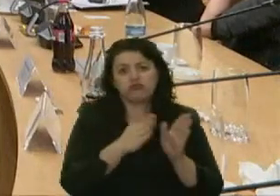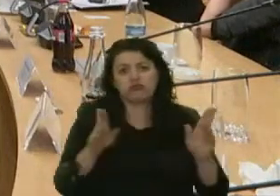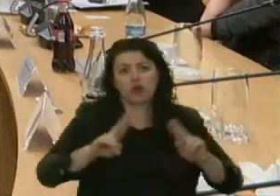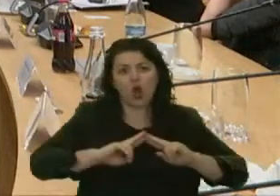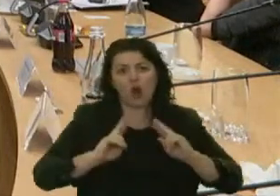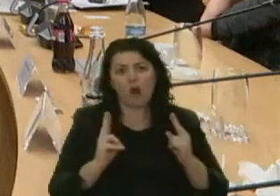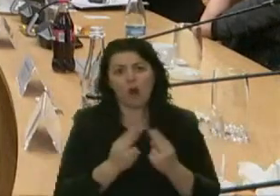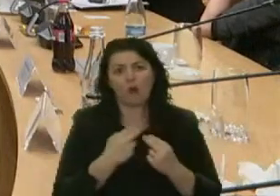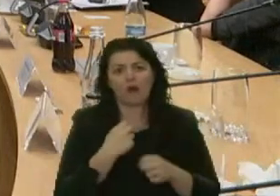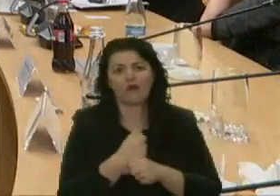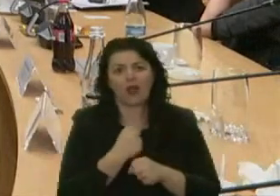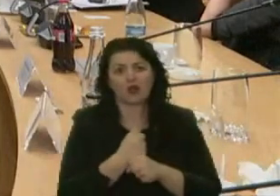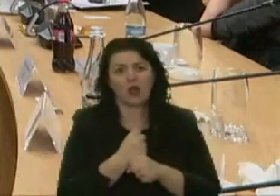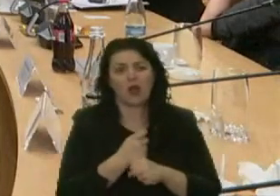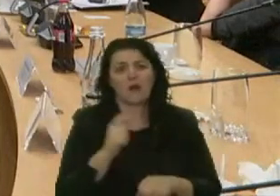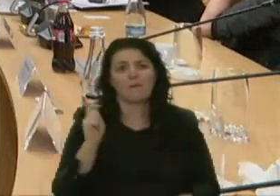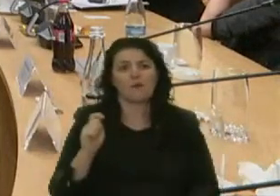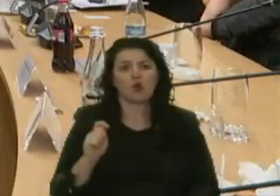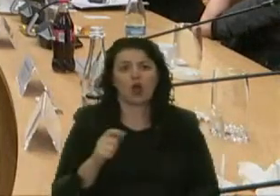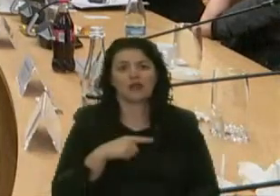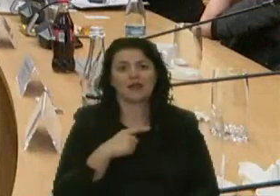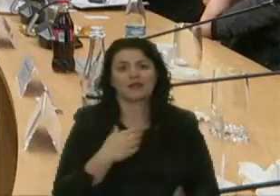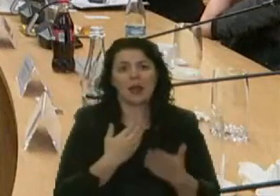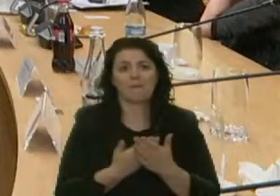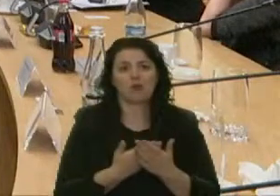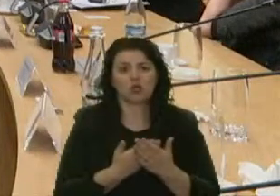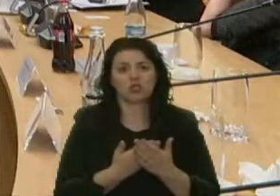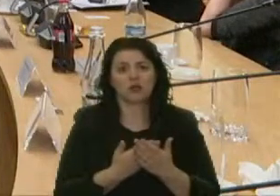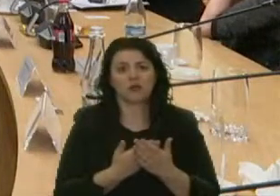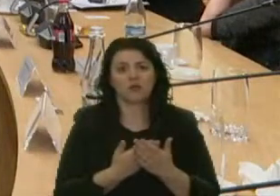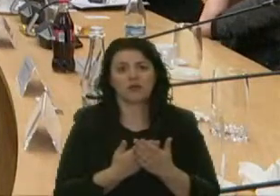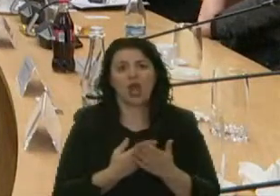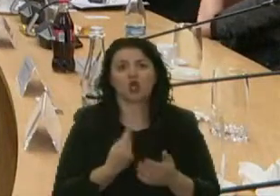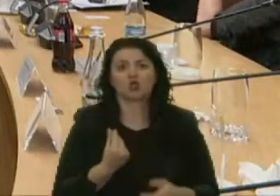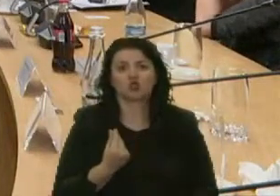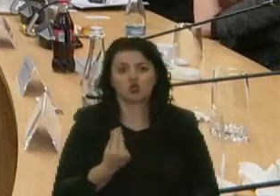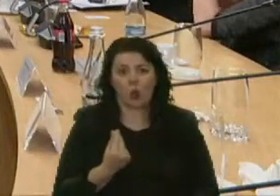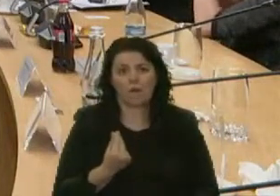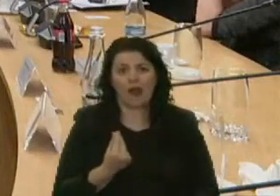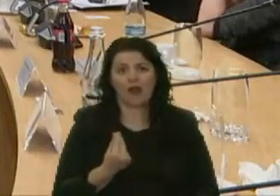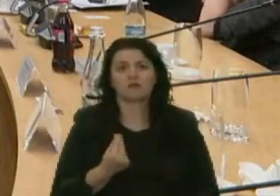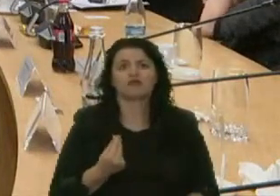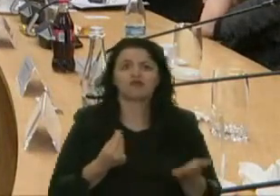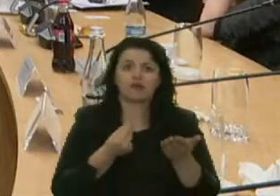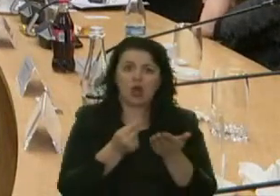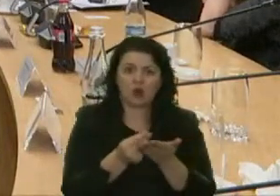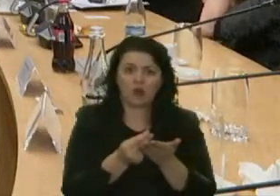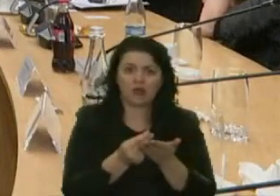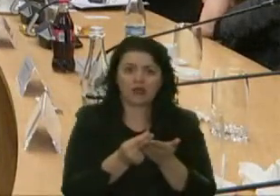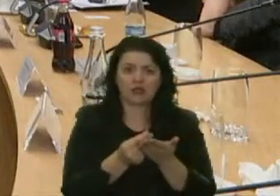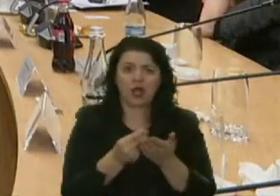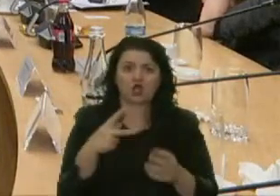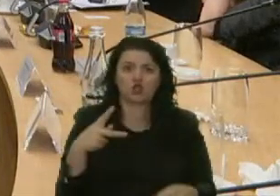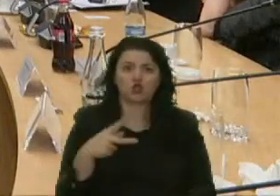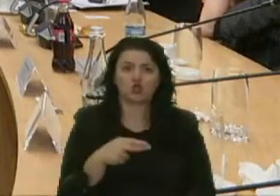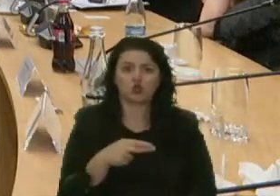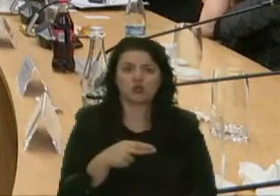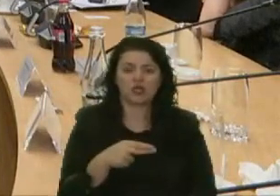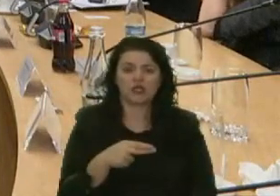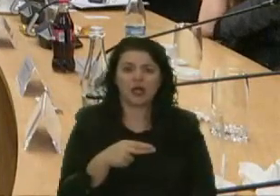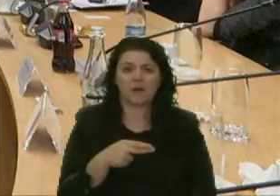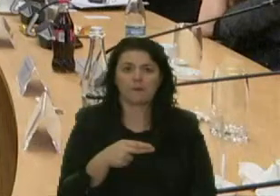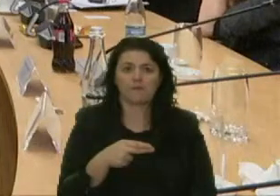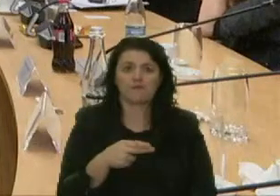pentru că proiectul este depus suma vine alocată Bineînțeles că va fi ciuntită el